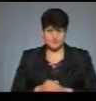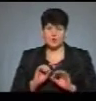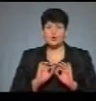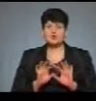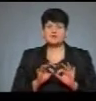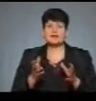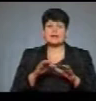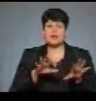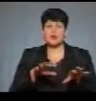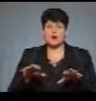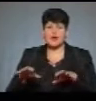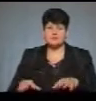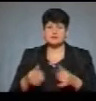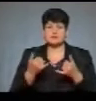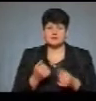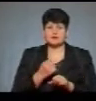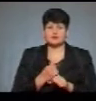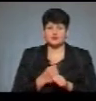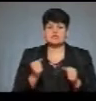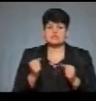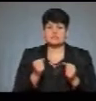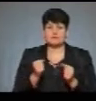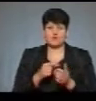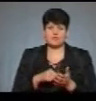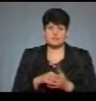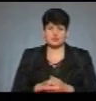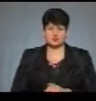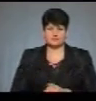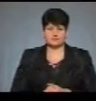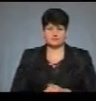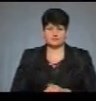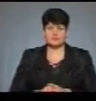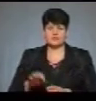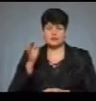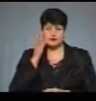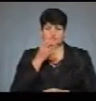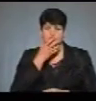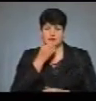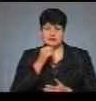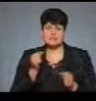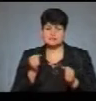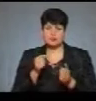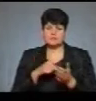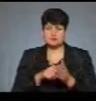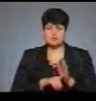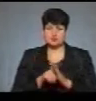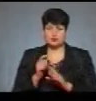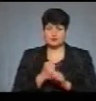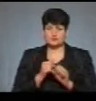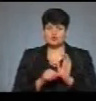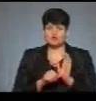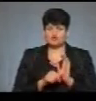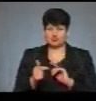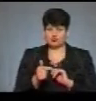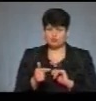саме локації зараз діють у зимовому містечку? Нагадую, що файне зимове містечко почало працювати з 6